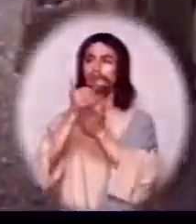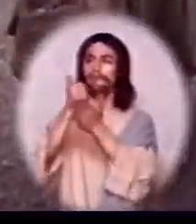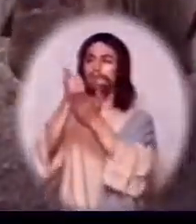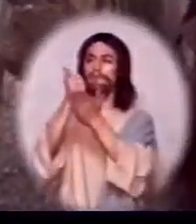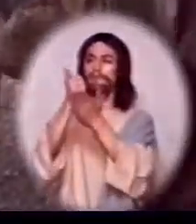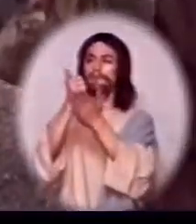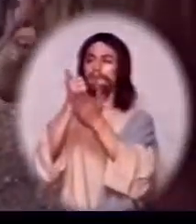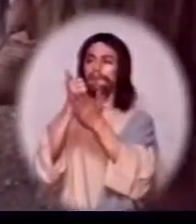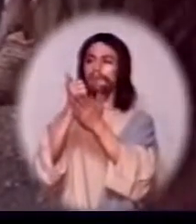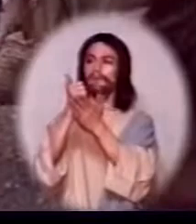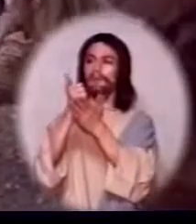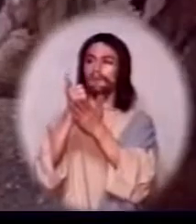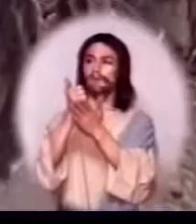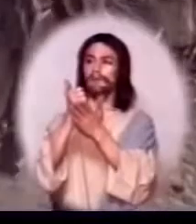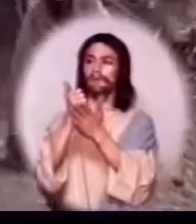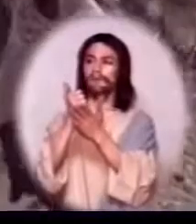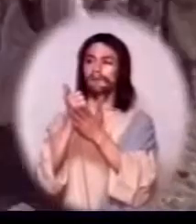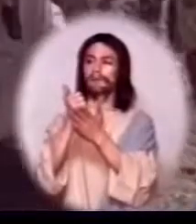예수님!